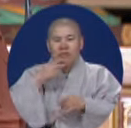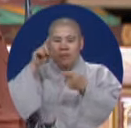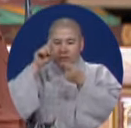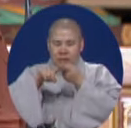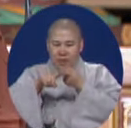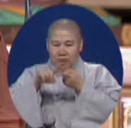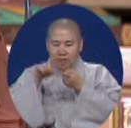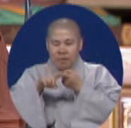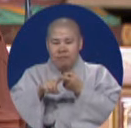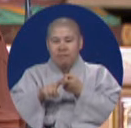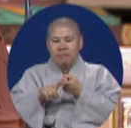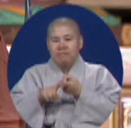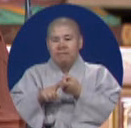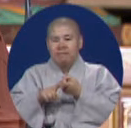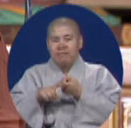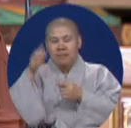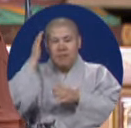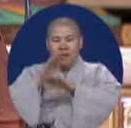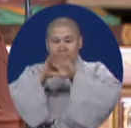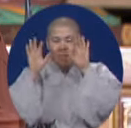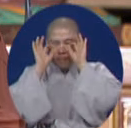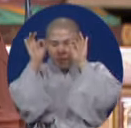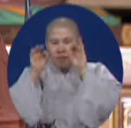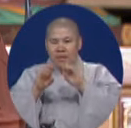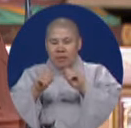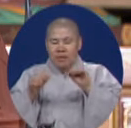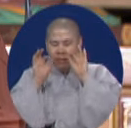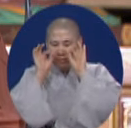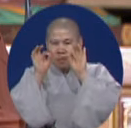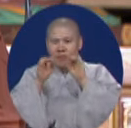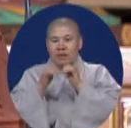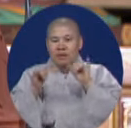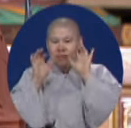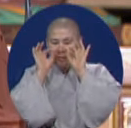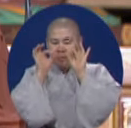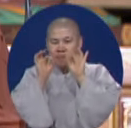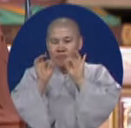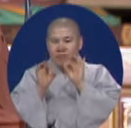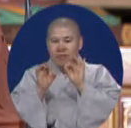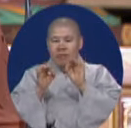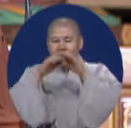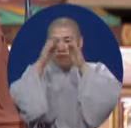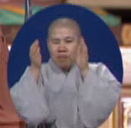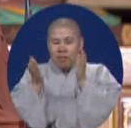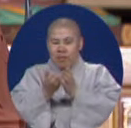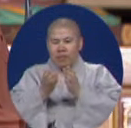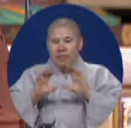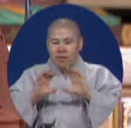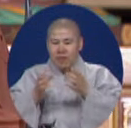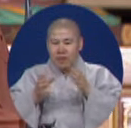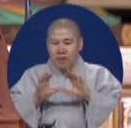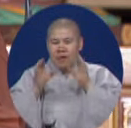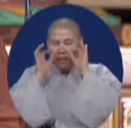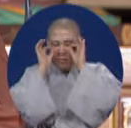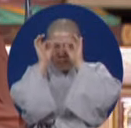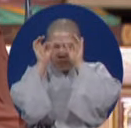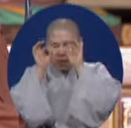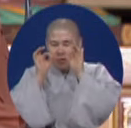그대로 하늘도 보고 땅도 보고 사람도 보고 천지 만물을 다 보는 게